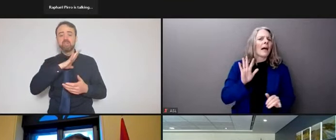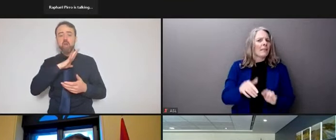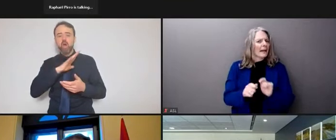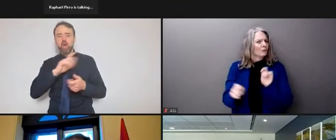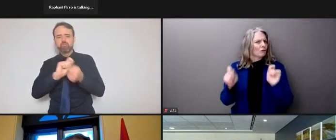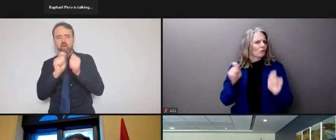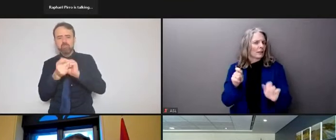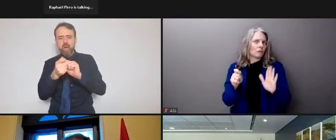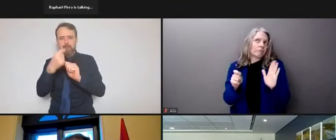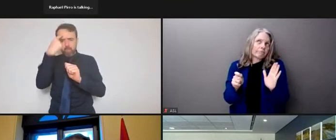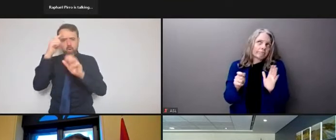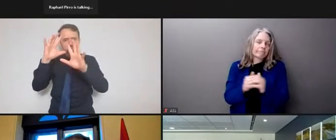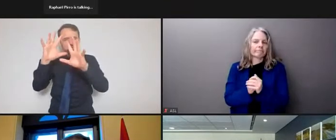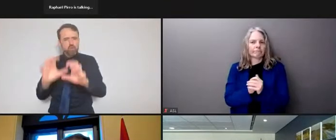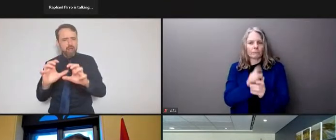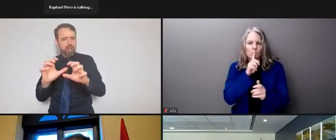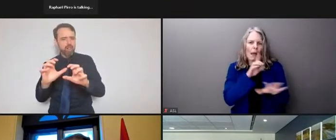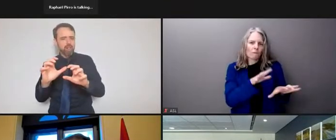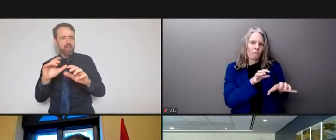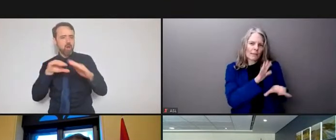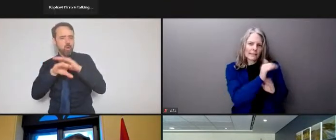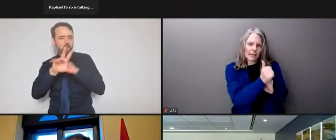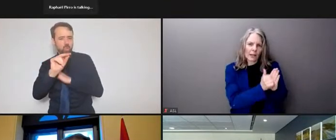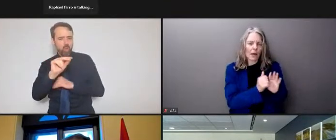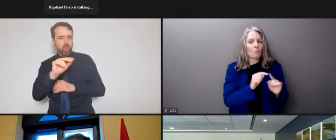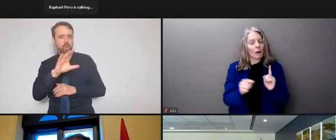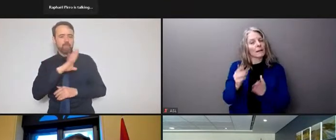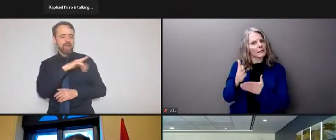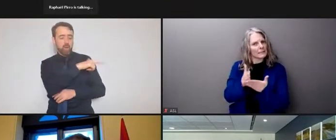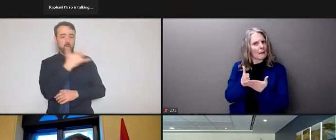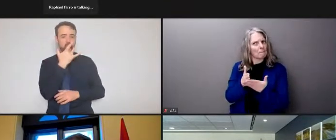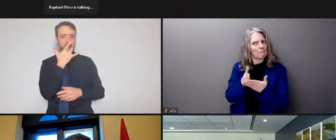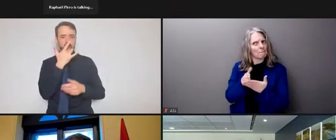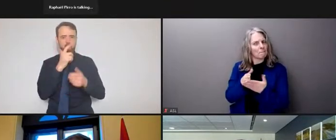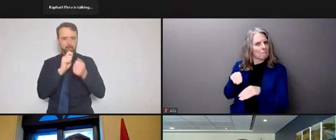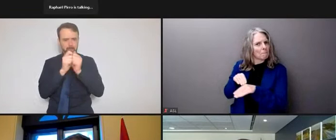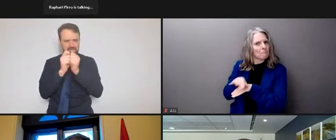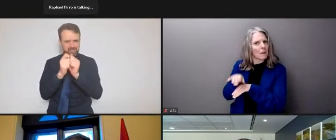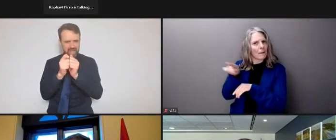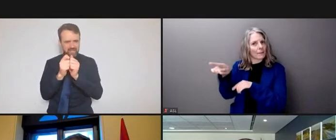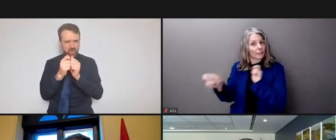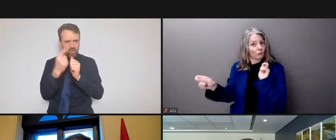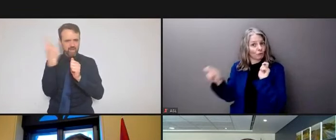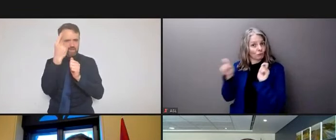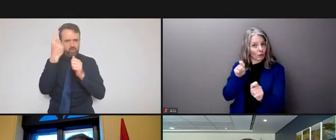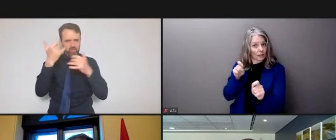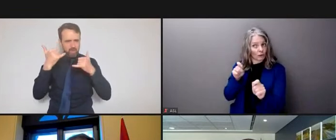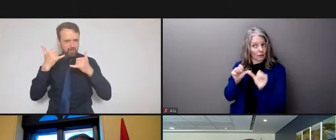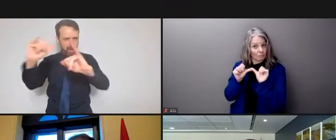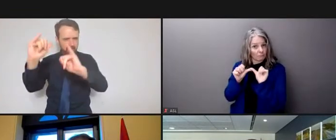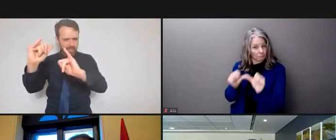y a certaines modifications que vous voulez amener qui seraient permanentes si j'ai bien compris non